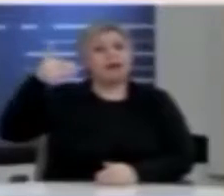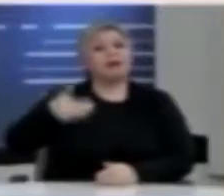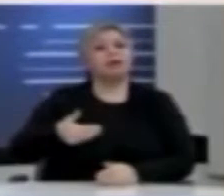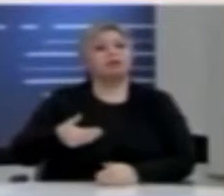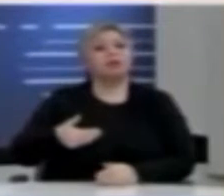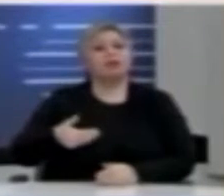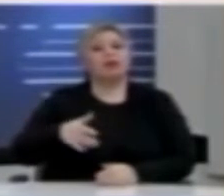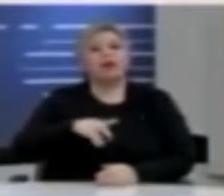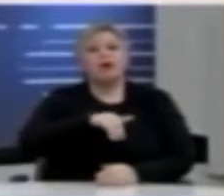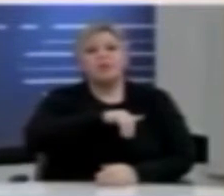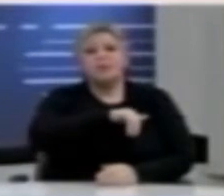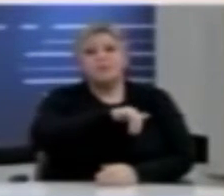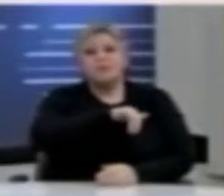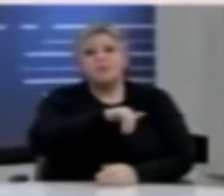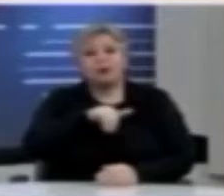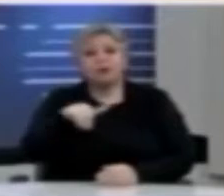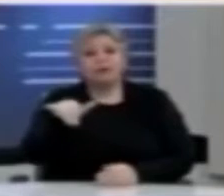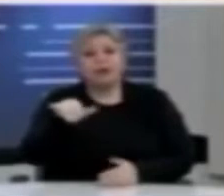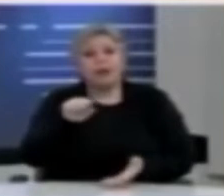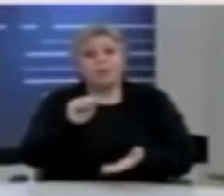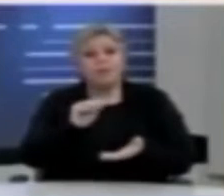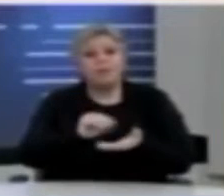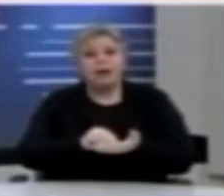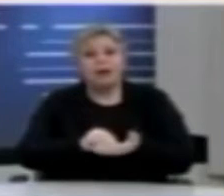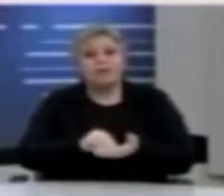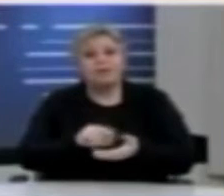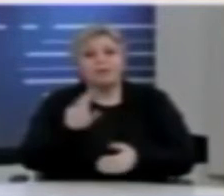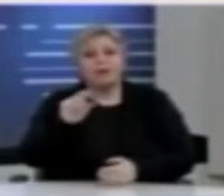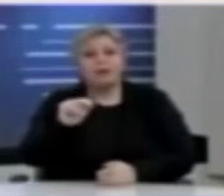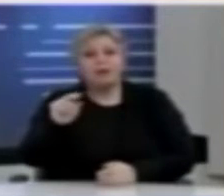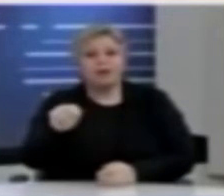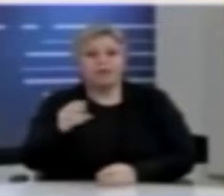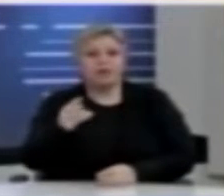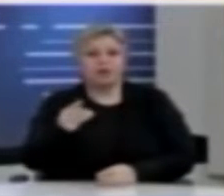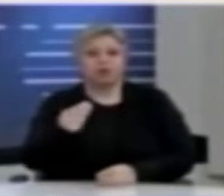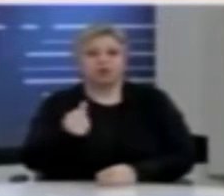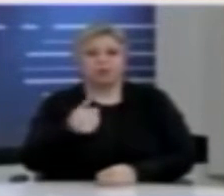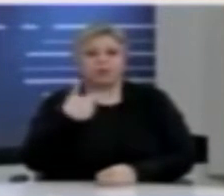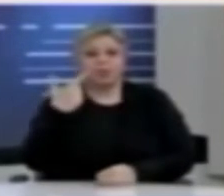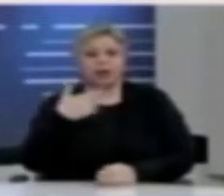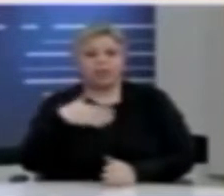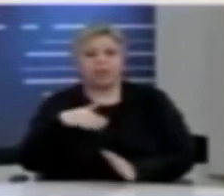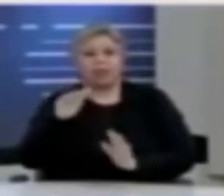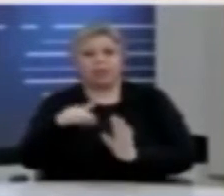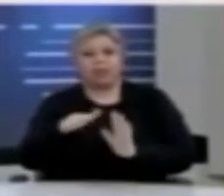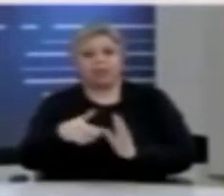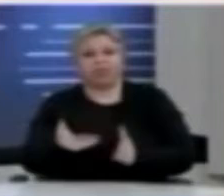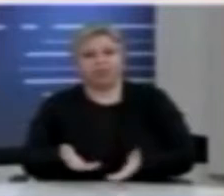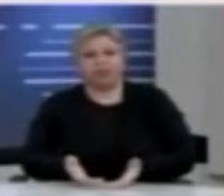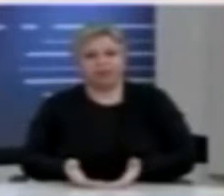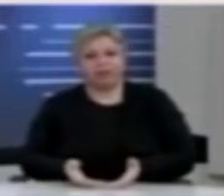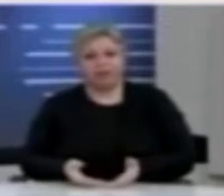το κοινοβουλευτικό μας πολίτευμα δεν είχε υποστεί ένα τέτοιο ευτελισμό.